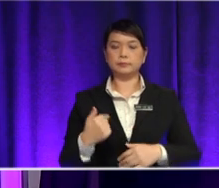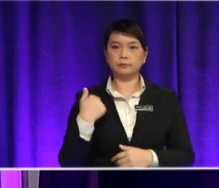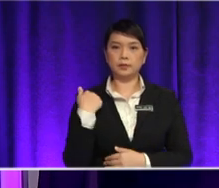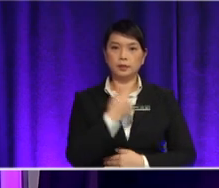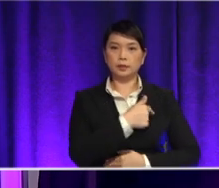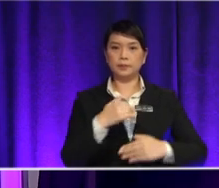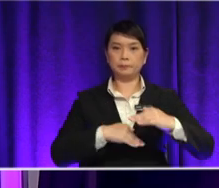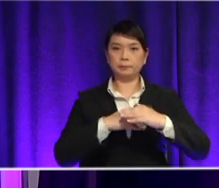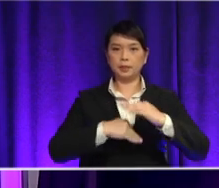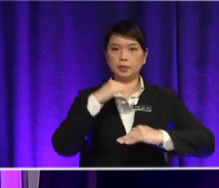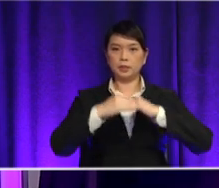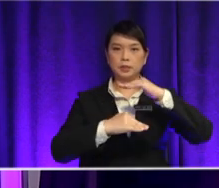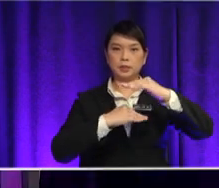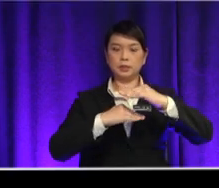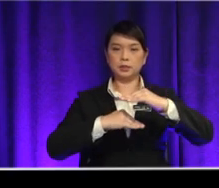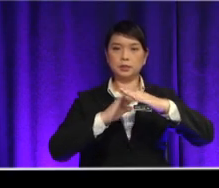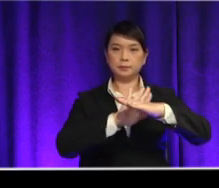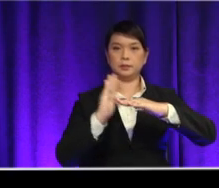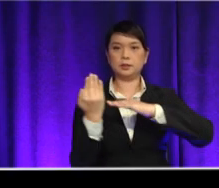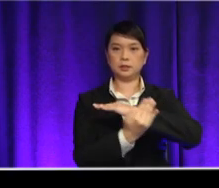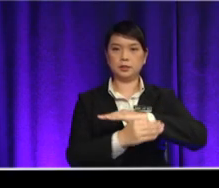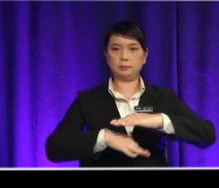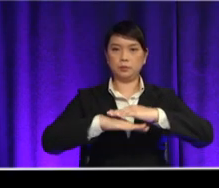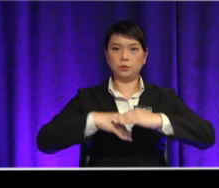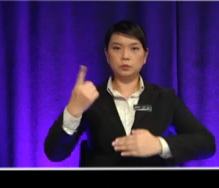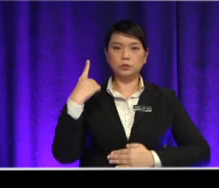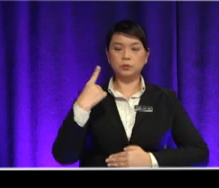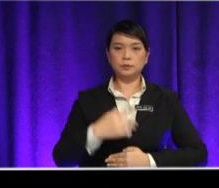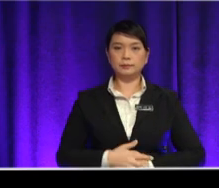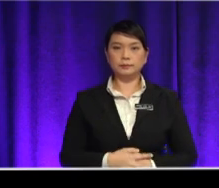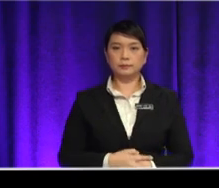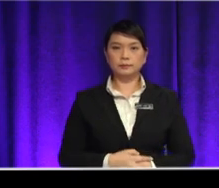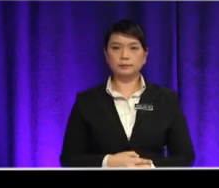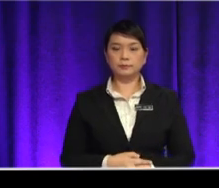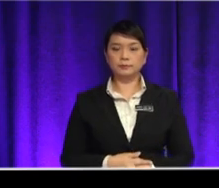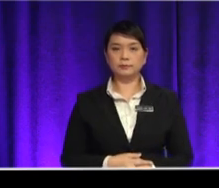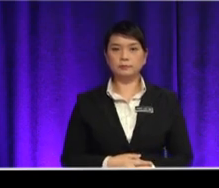sempadan bawah dulu. Okey, kita lihat macam mana saya bina satu persatu.